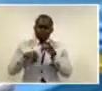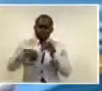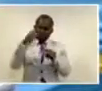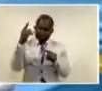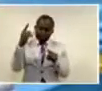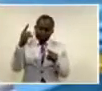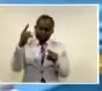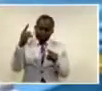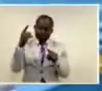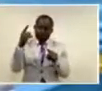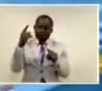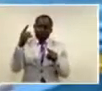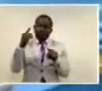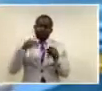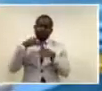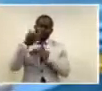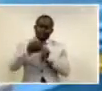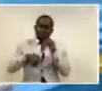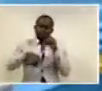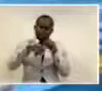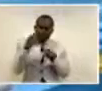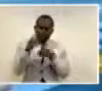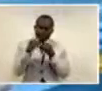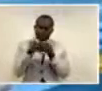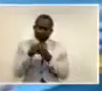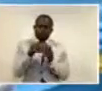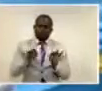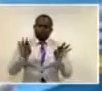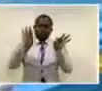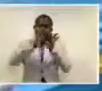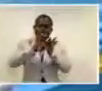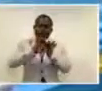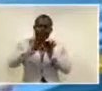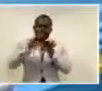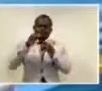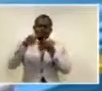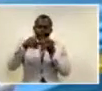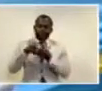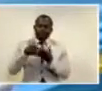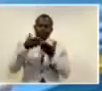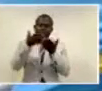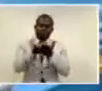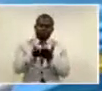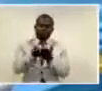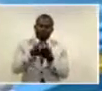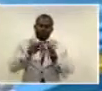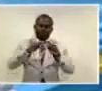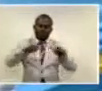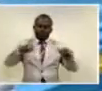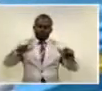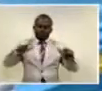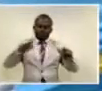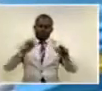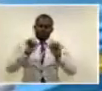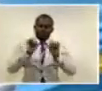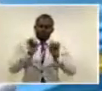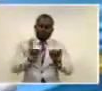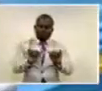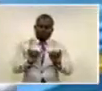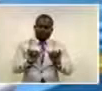turatsinda tumaze gutsinda byabaye ngombwa kumuhesha w'ingika aje kuduhesha ya sambu